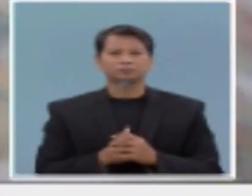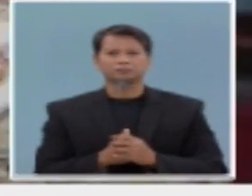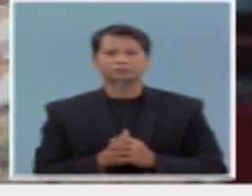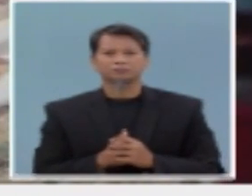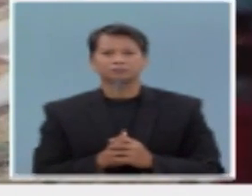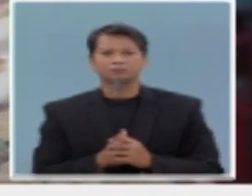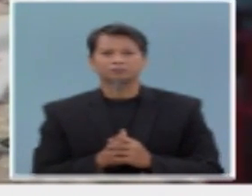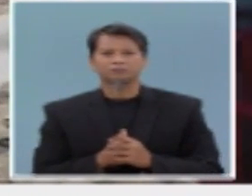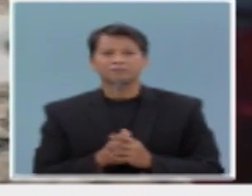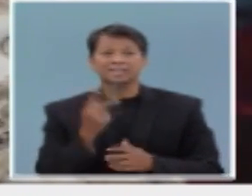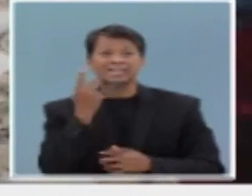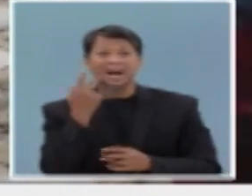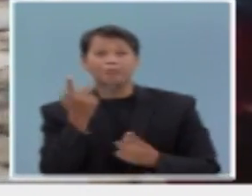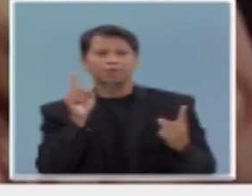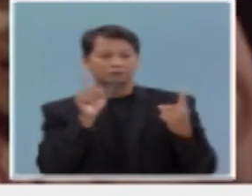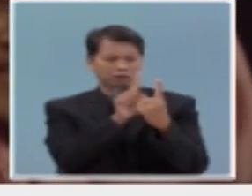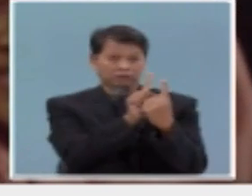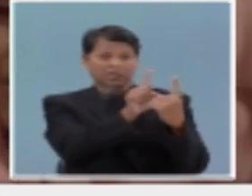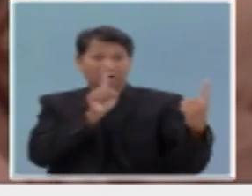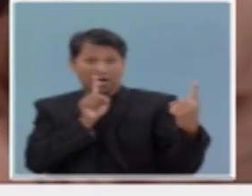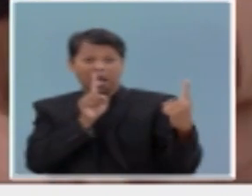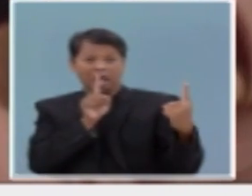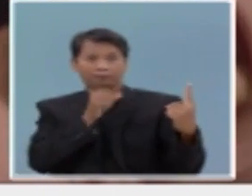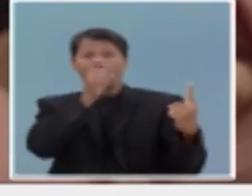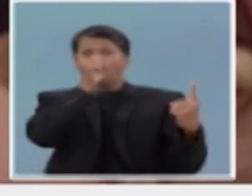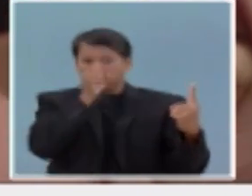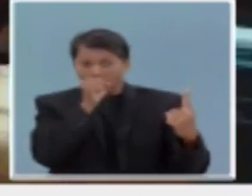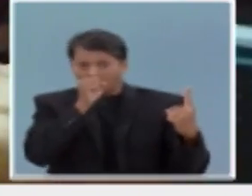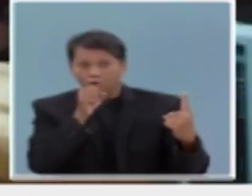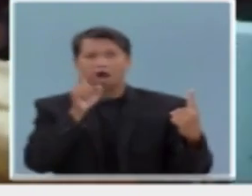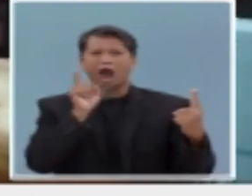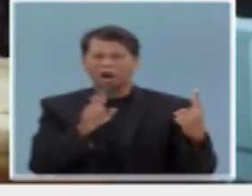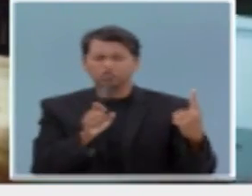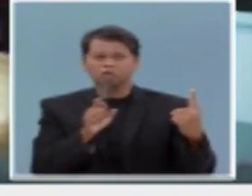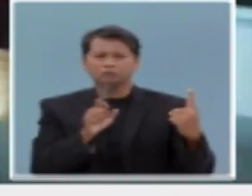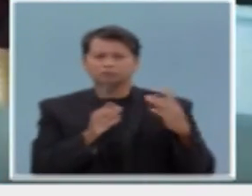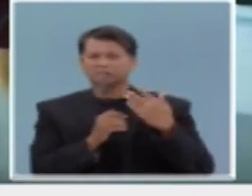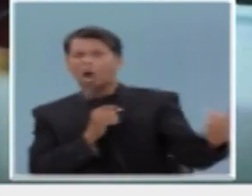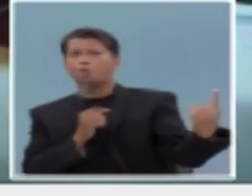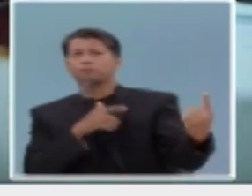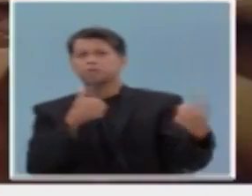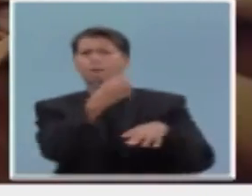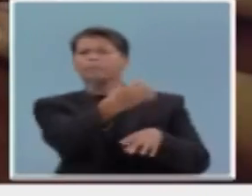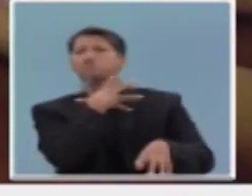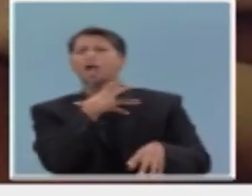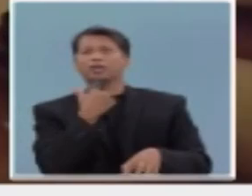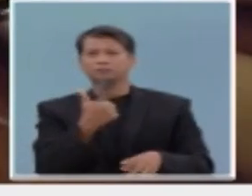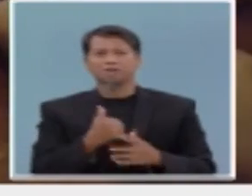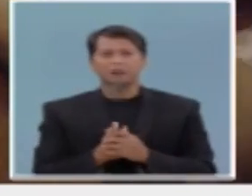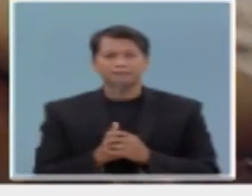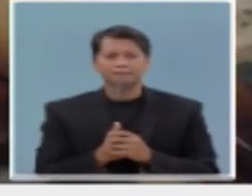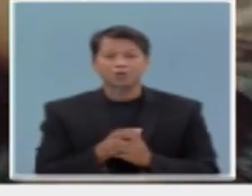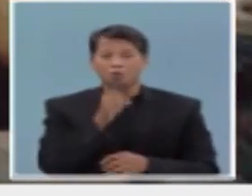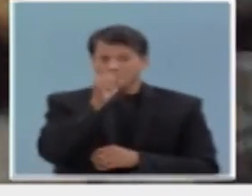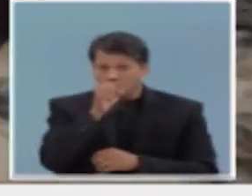Jaga jarak dengan siapapun yang batuk atau bersin, karena virus corona dapat menyebar melalui tetesan cairan yang keluar saat batuk atau bersin.